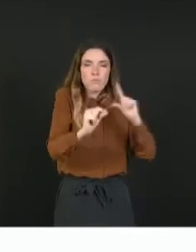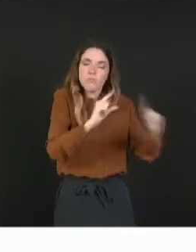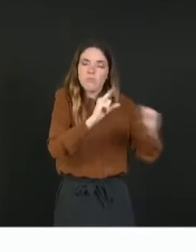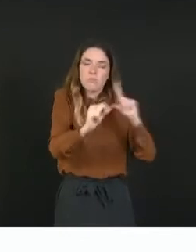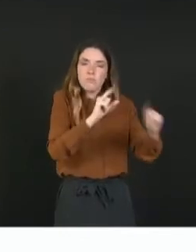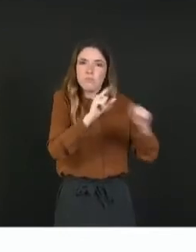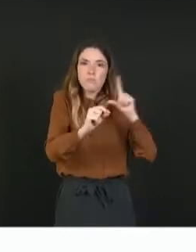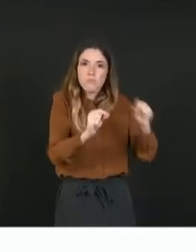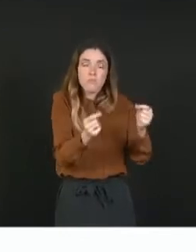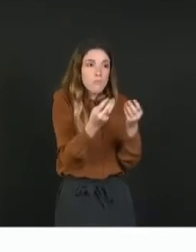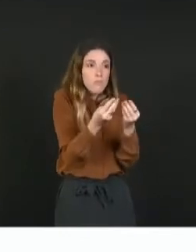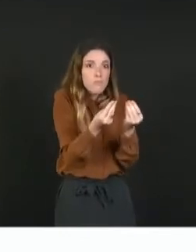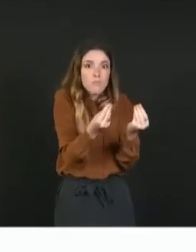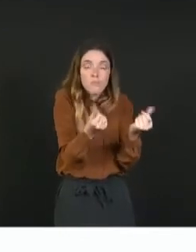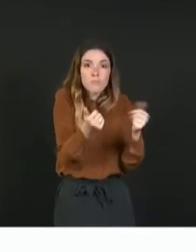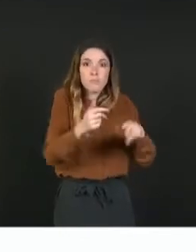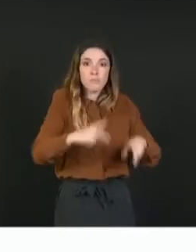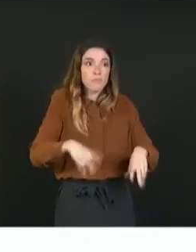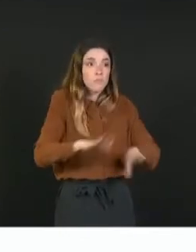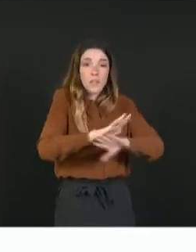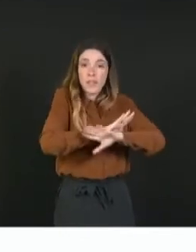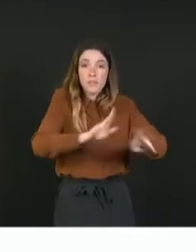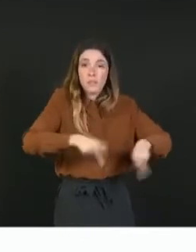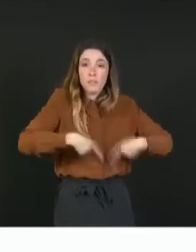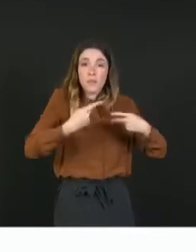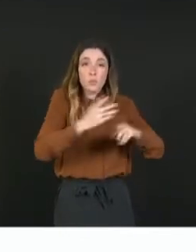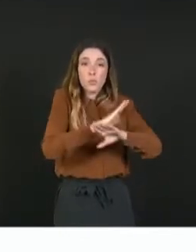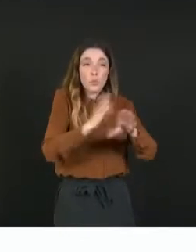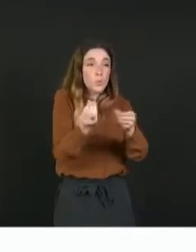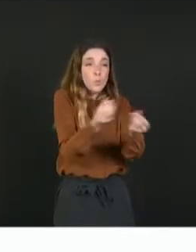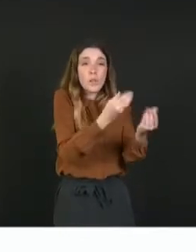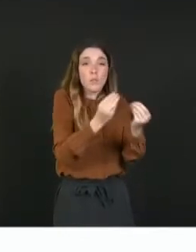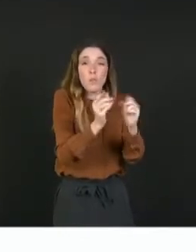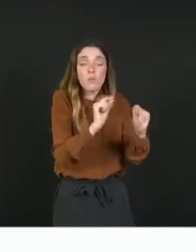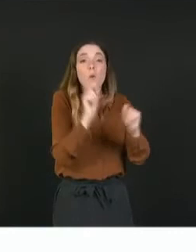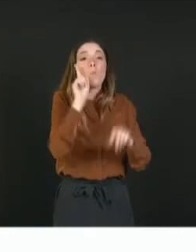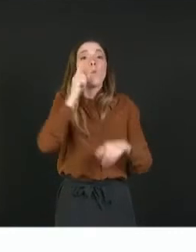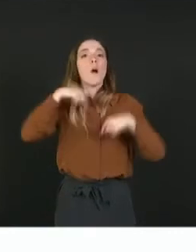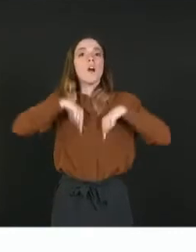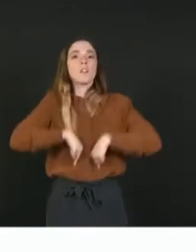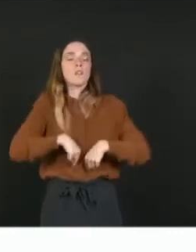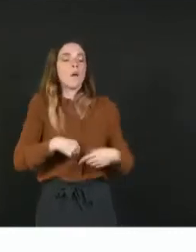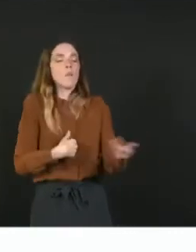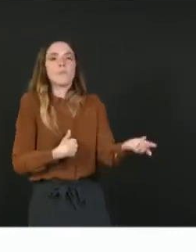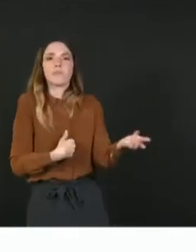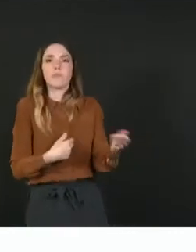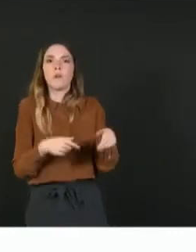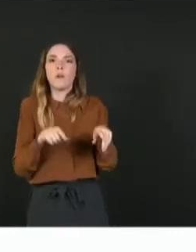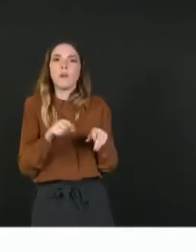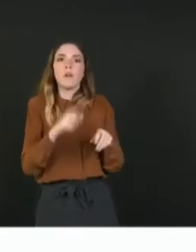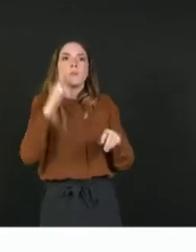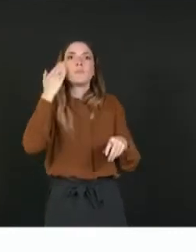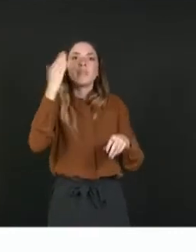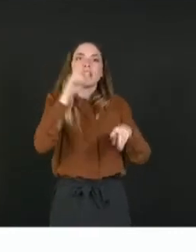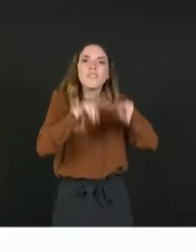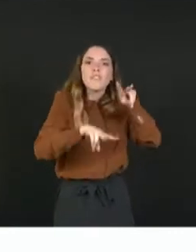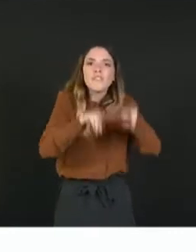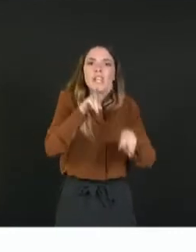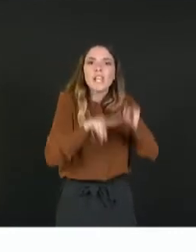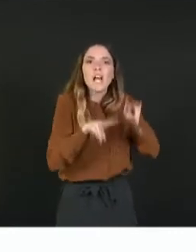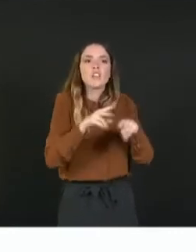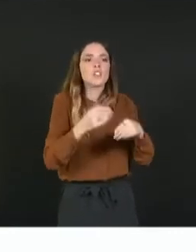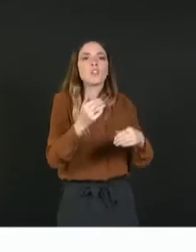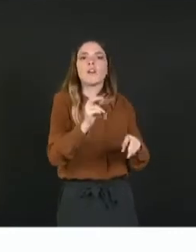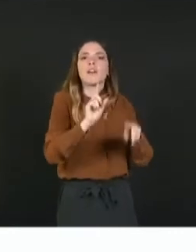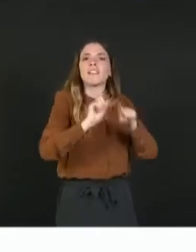étaient sans vie, parce que l'État considérait qu'aménager les hameaux, c'était de l'étalement urbain. Oui, il faut